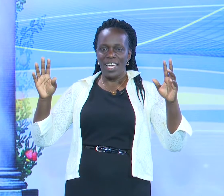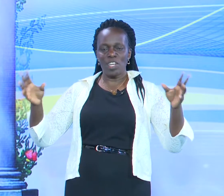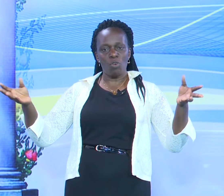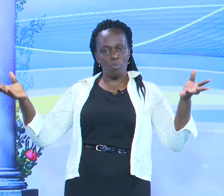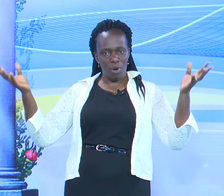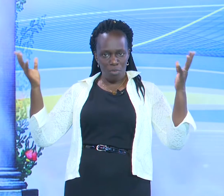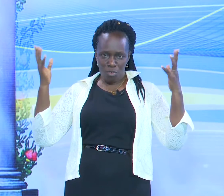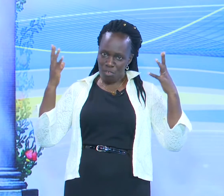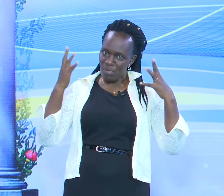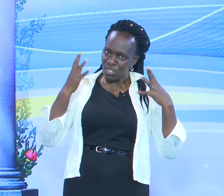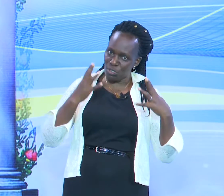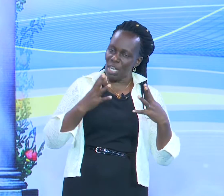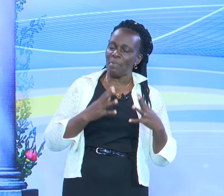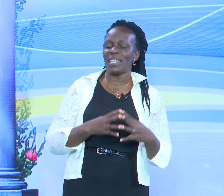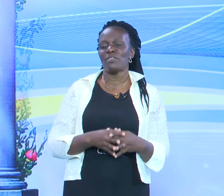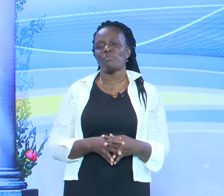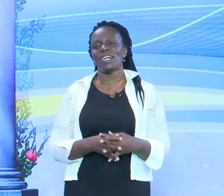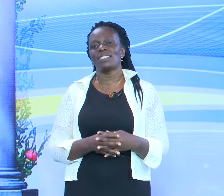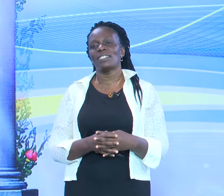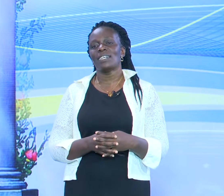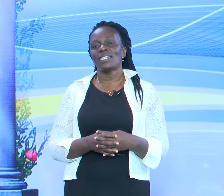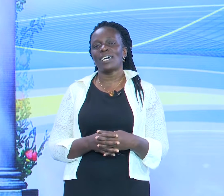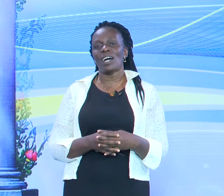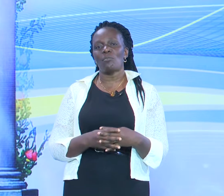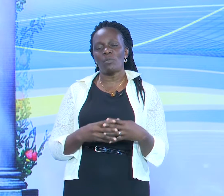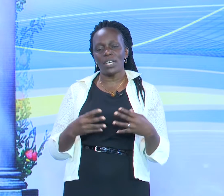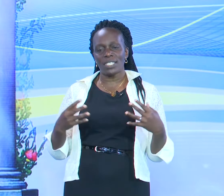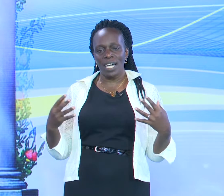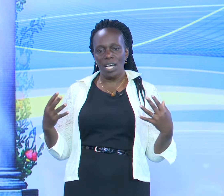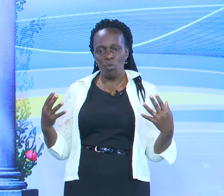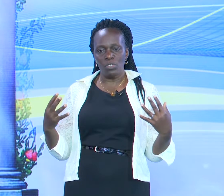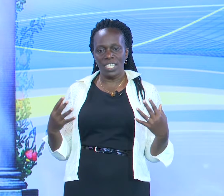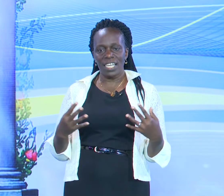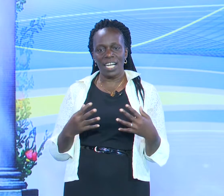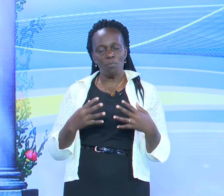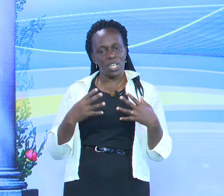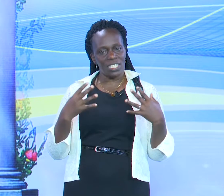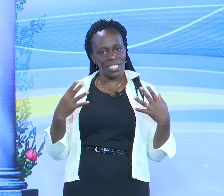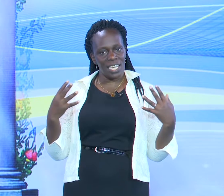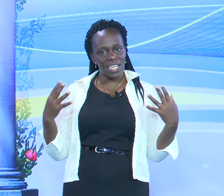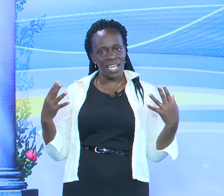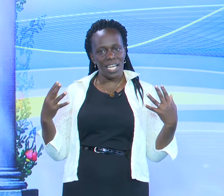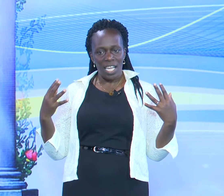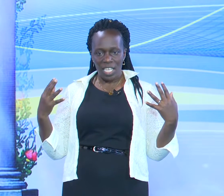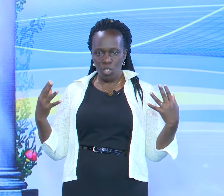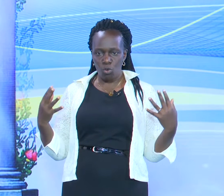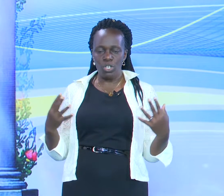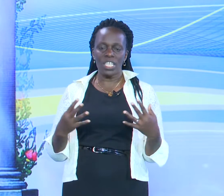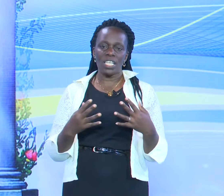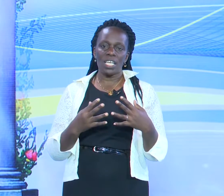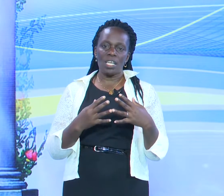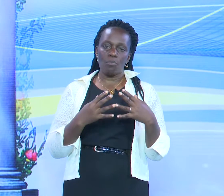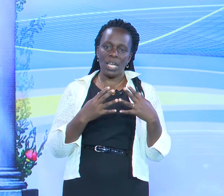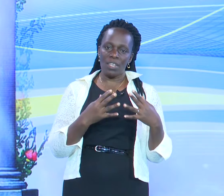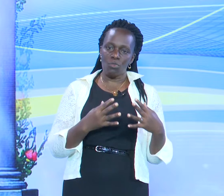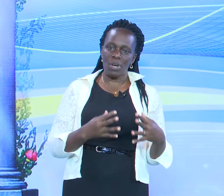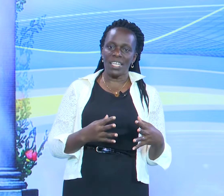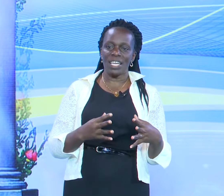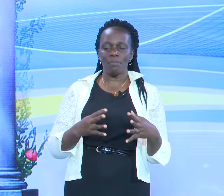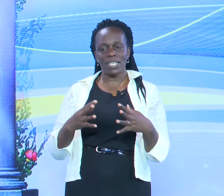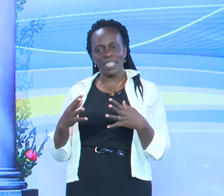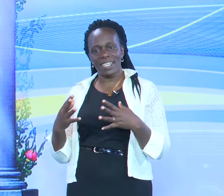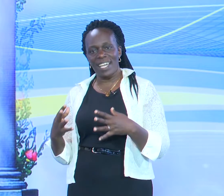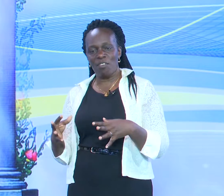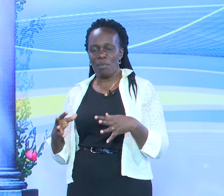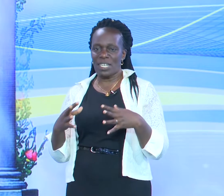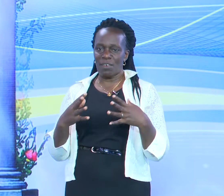kuinuliwa na uwepo wa Mungu umeshuka pale nyumbani na mumeweza kujengeka. Kama unasikia na kikundi pale nyumbani